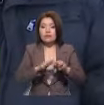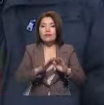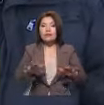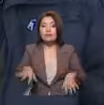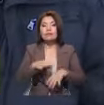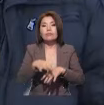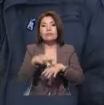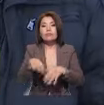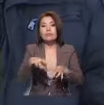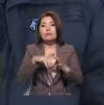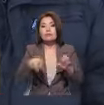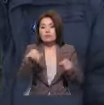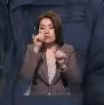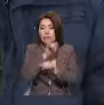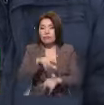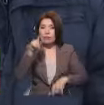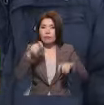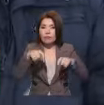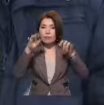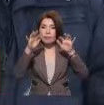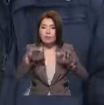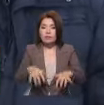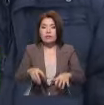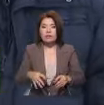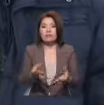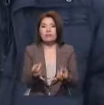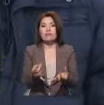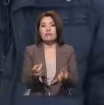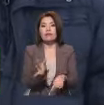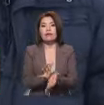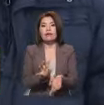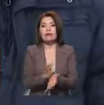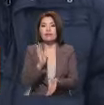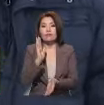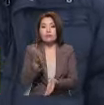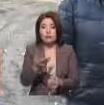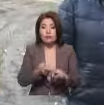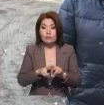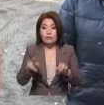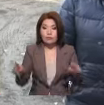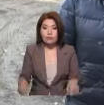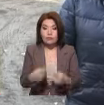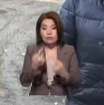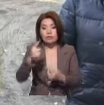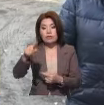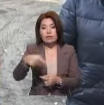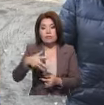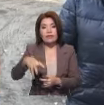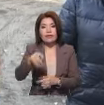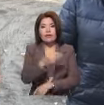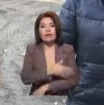бүгін жаңбыр жоқ. Жаңбыр болса, мына жердің бәрі көлшік болады. Міне соның бәрін қалпына келтірсін. Осы жерге бүткіл көше